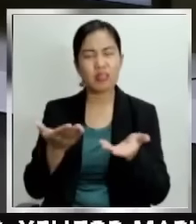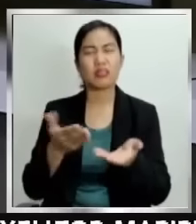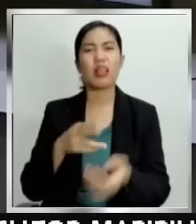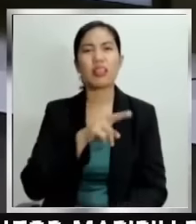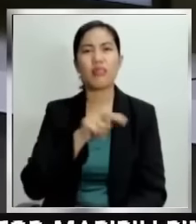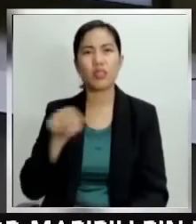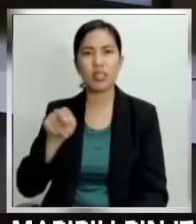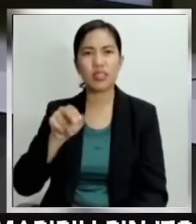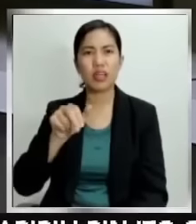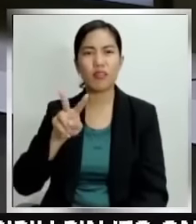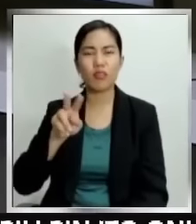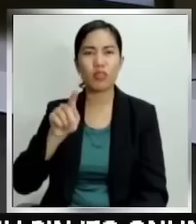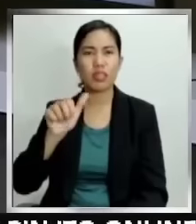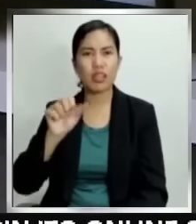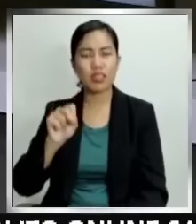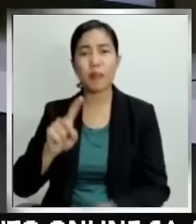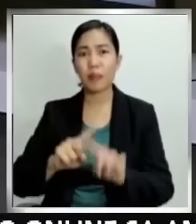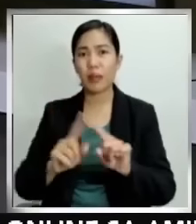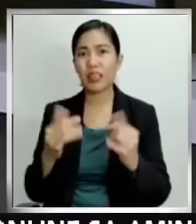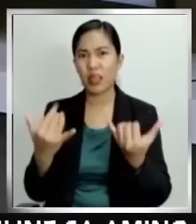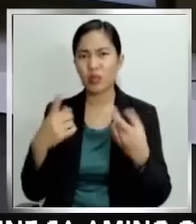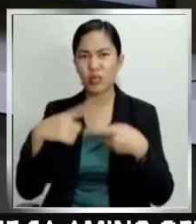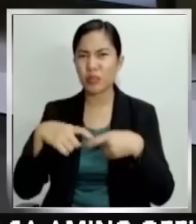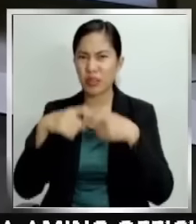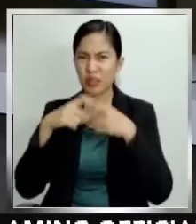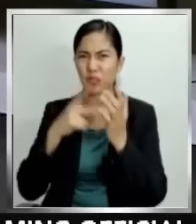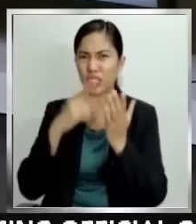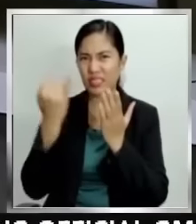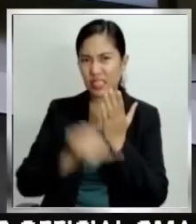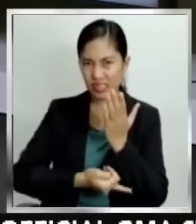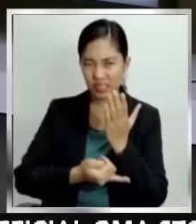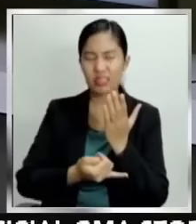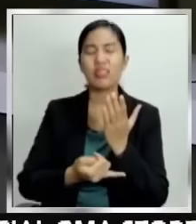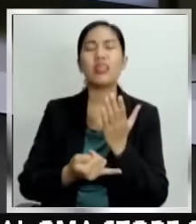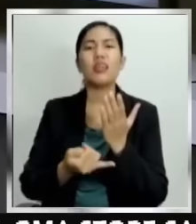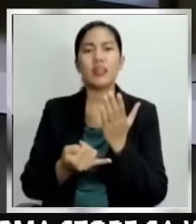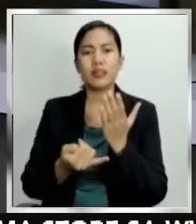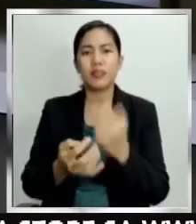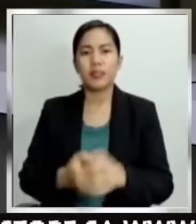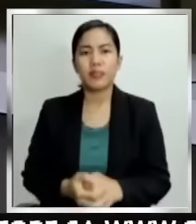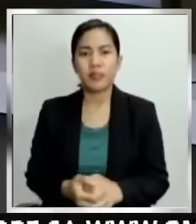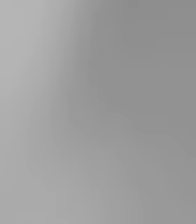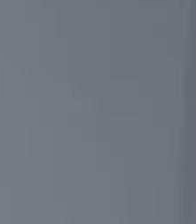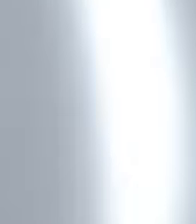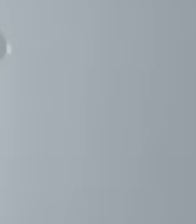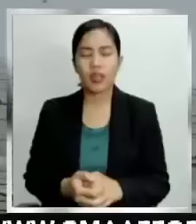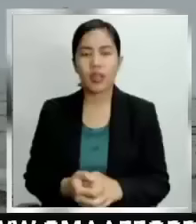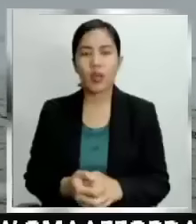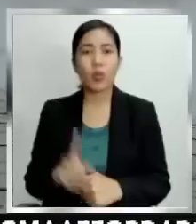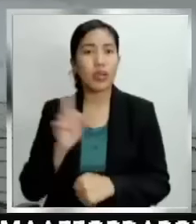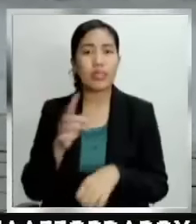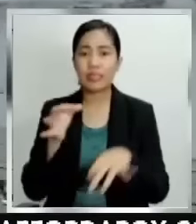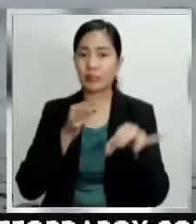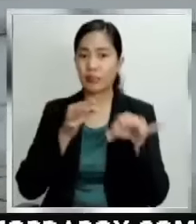Bay Reclamation Projects. Ang paliwanag dyan, alamin sa pagtutok ni Maki Pulido.